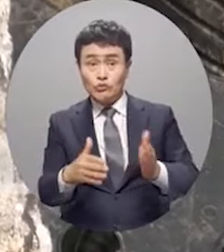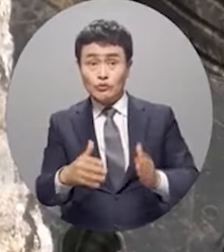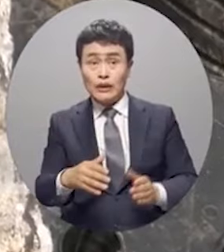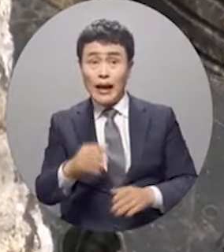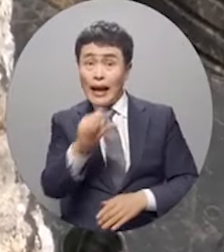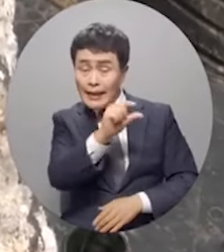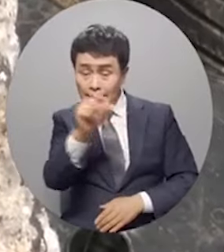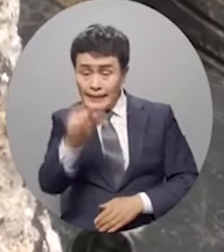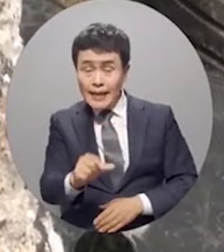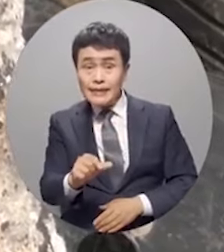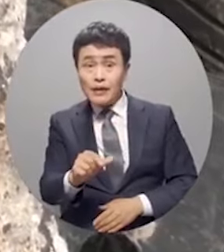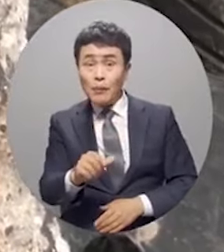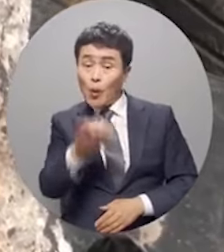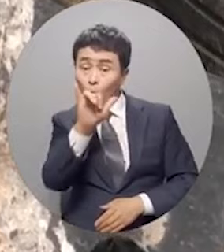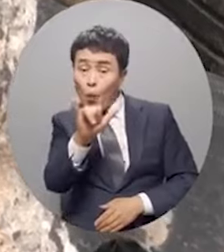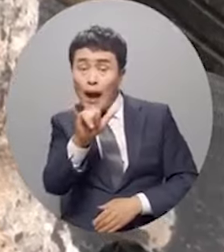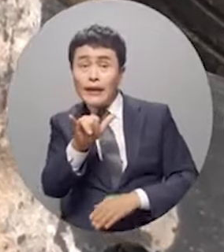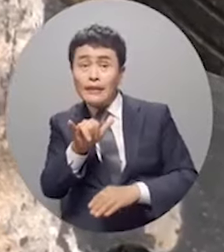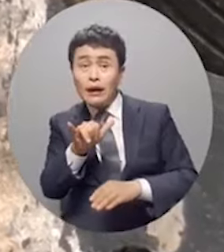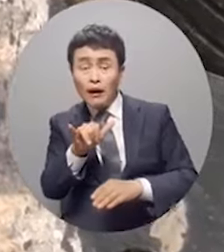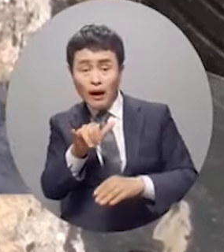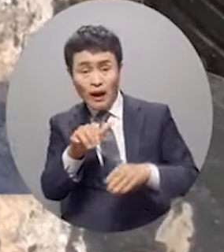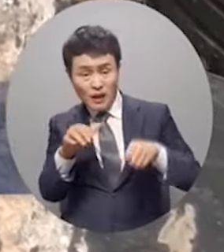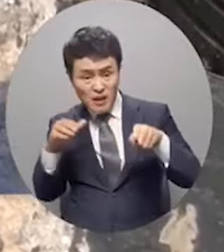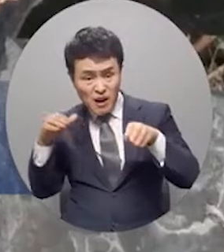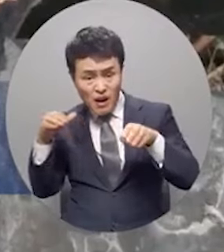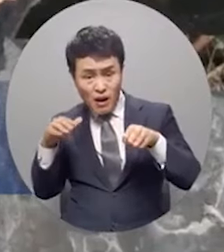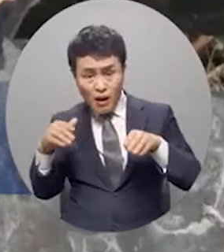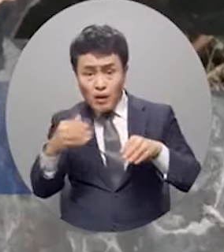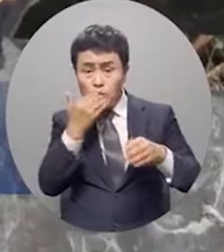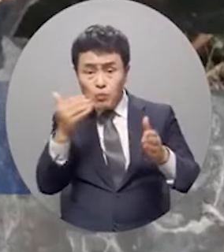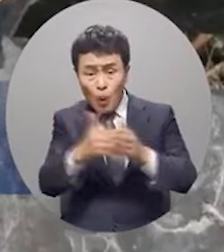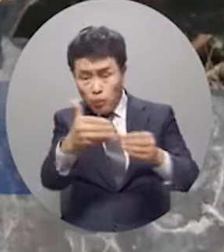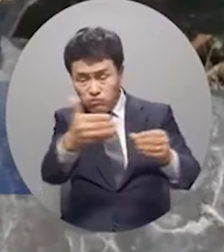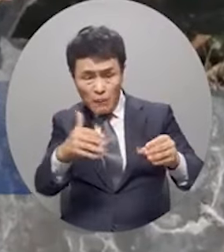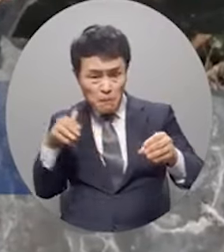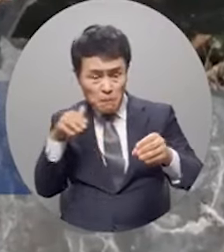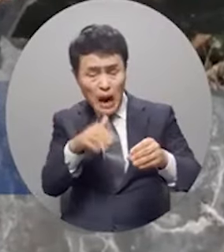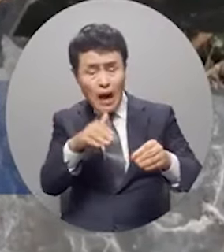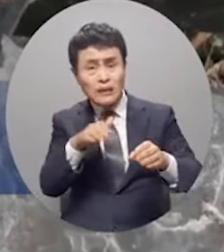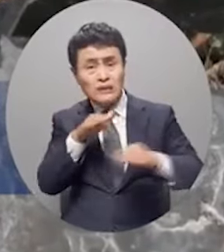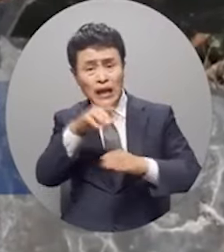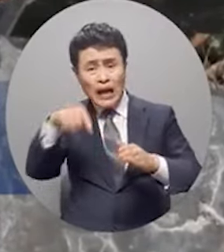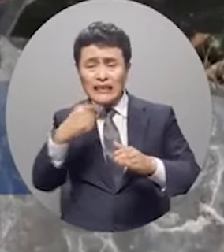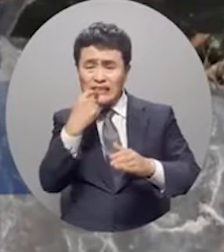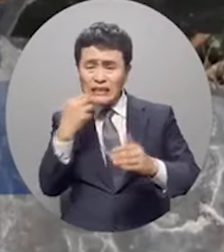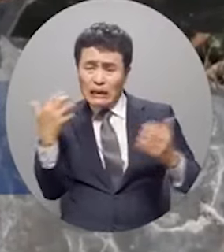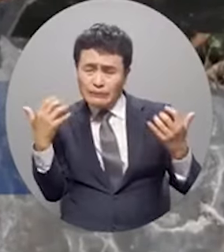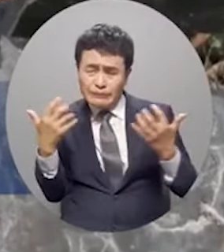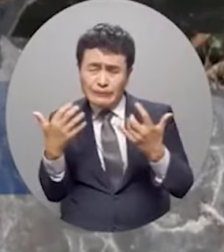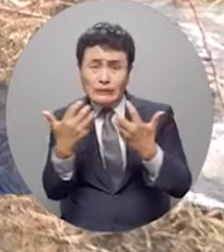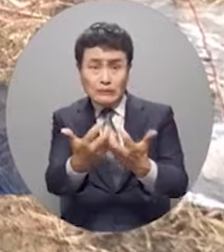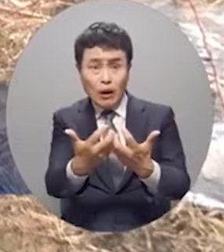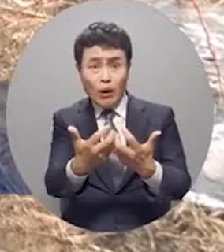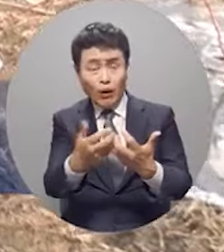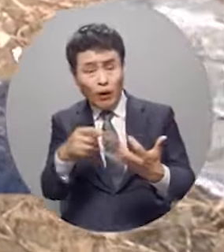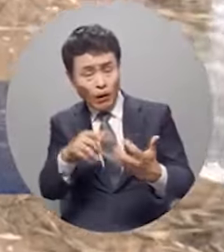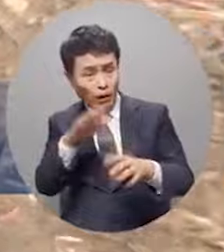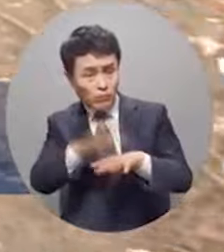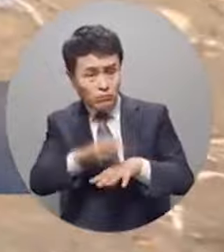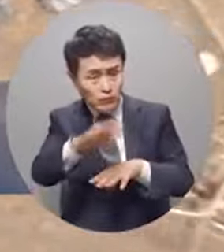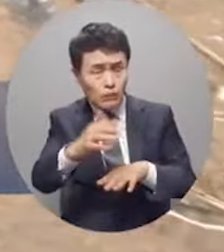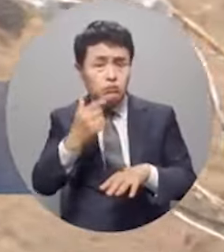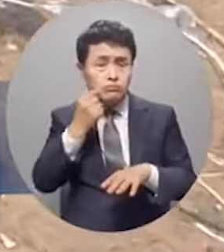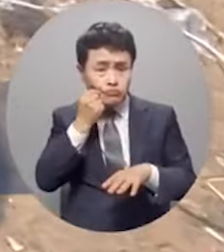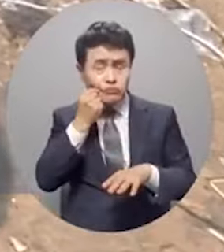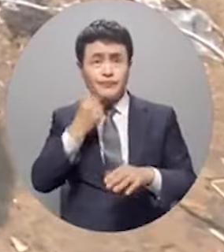경계벽을 들이받은 뒤 불이 난 겁니다. 그 안에 연기가 가득 차 있고 기사님들이 그냥 아무나 조치를 못